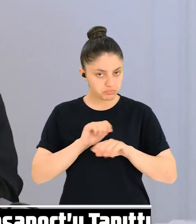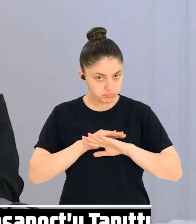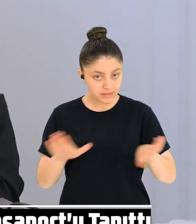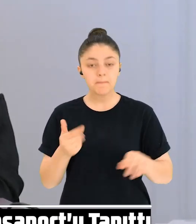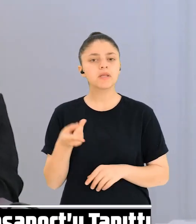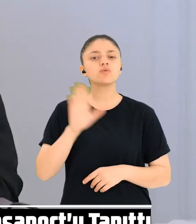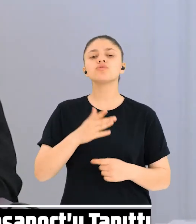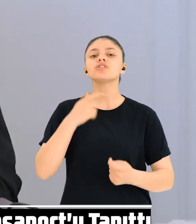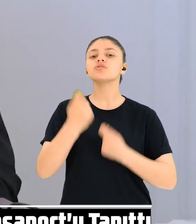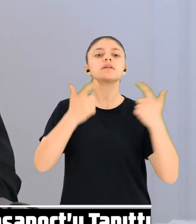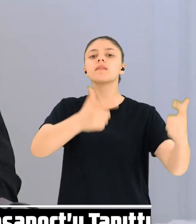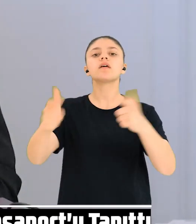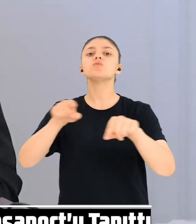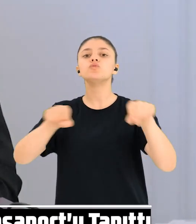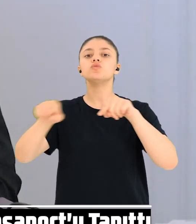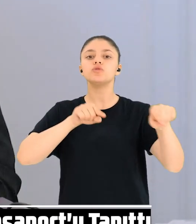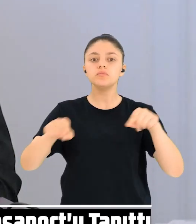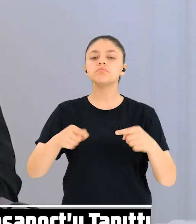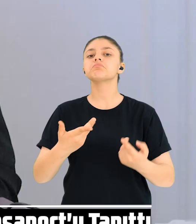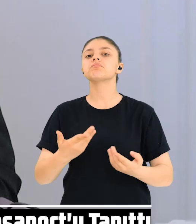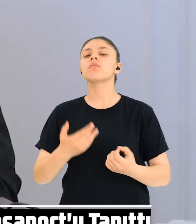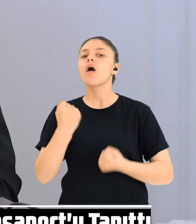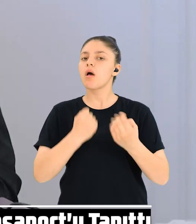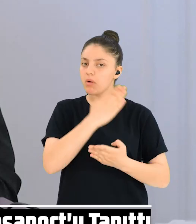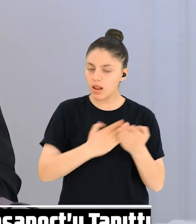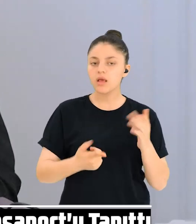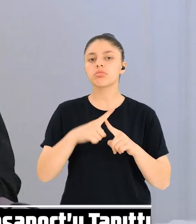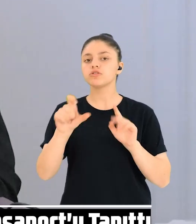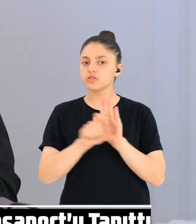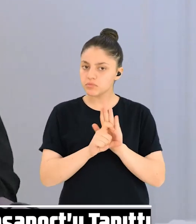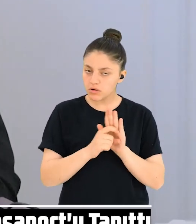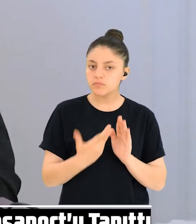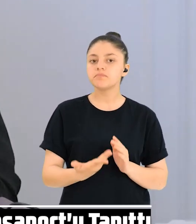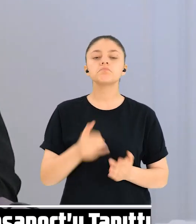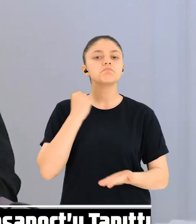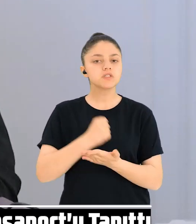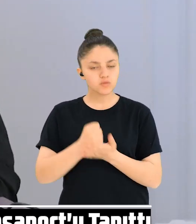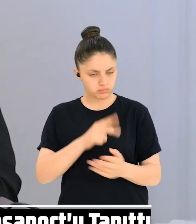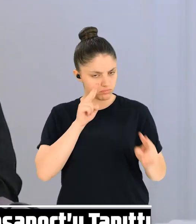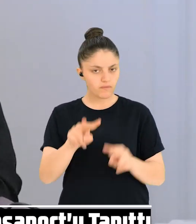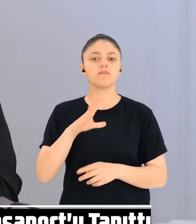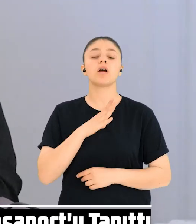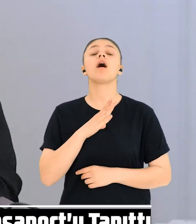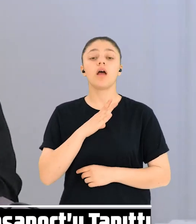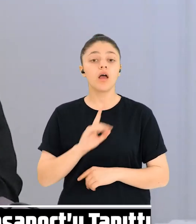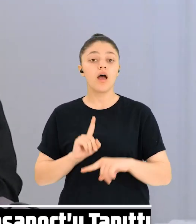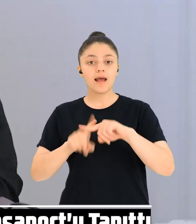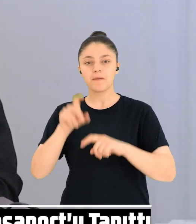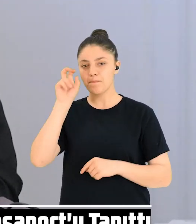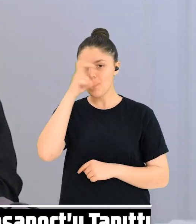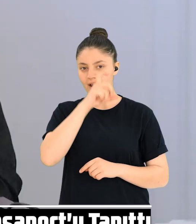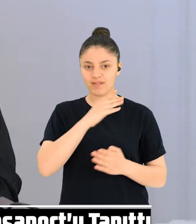Biraz sonra da üretim yapılan yerleri de hem ehliyette hem kimlikte hem de pasaportta göreceksiniz. Aynı zamanda